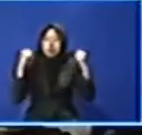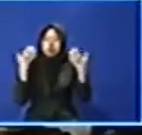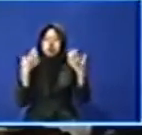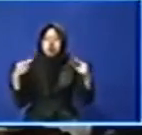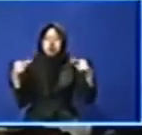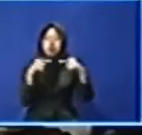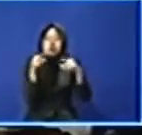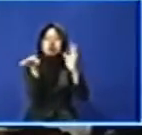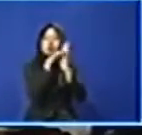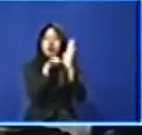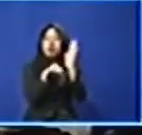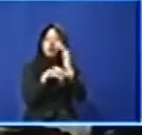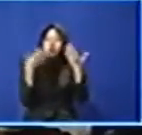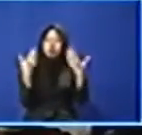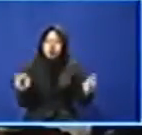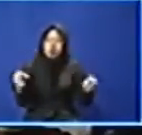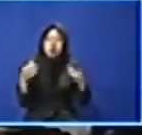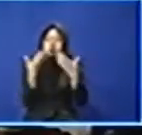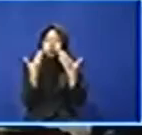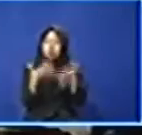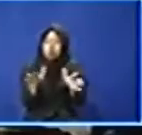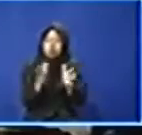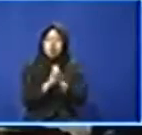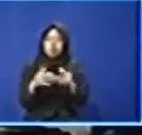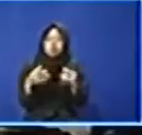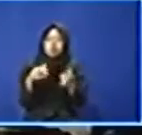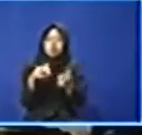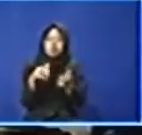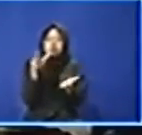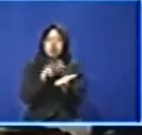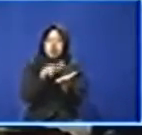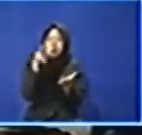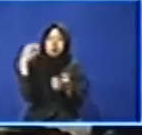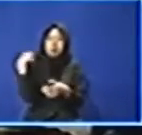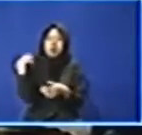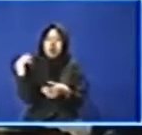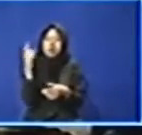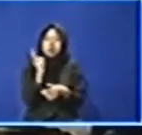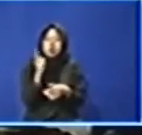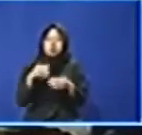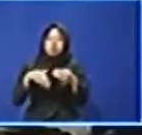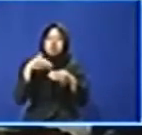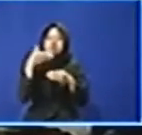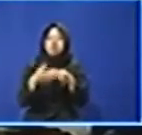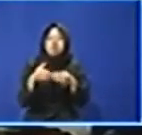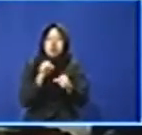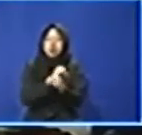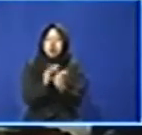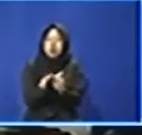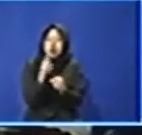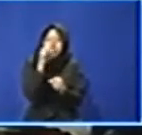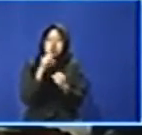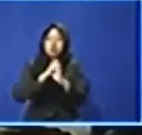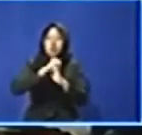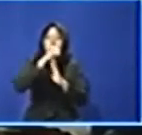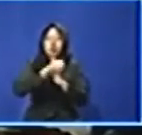ditentukan pemerintah pemenuhan standar pelayanan kesehatan kedepan harus sesuai dengan kriteria protokol kesehatan yang